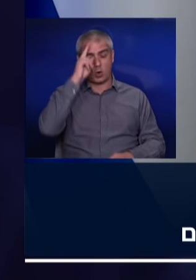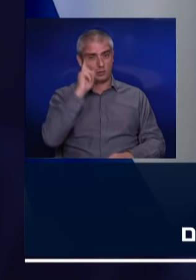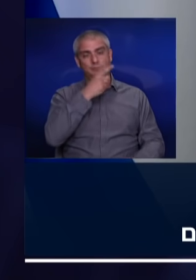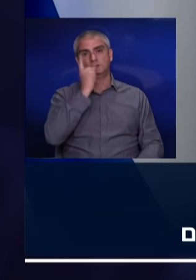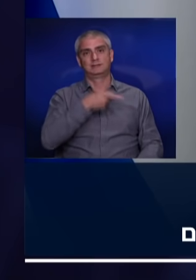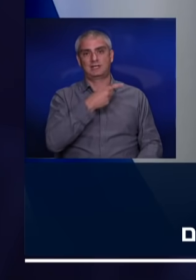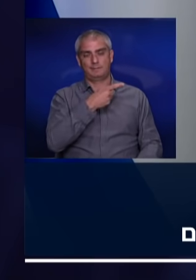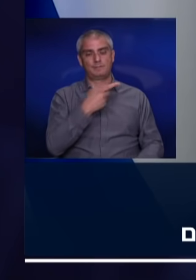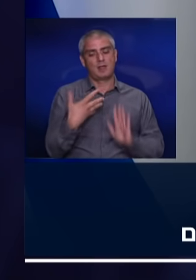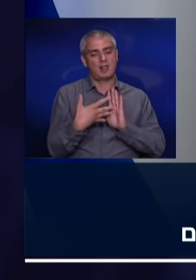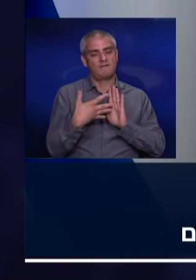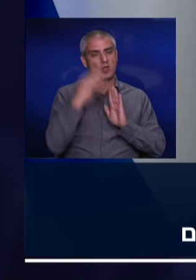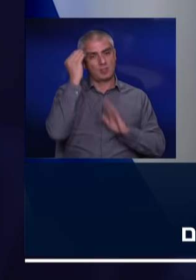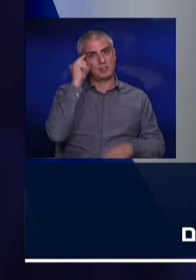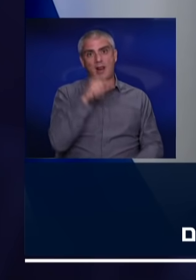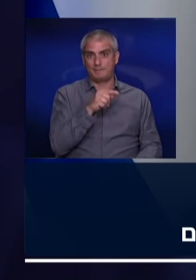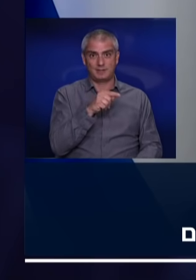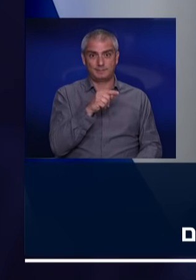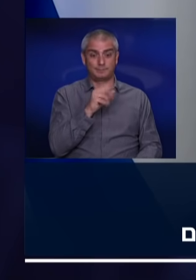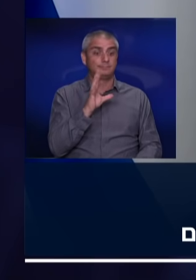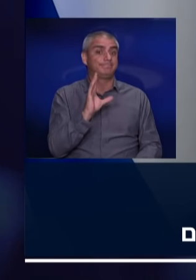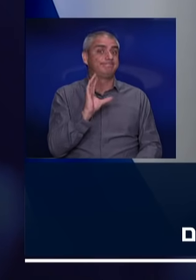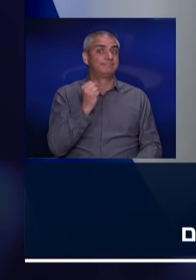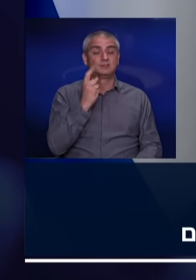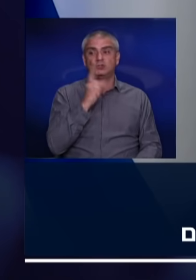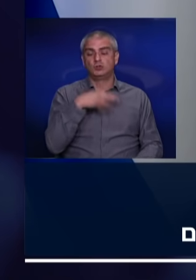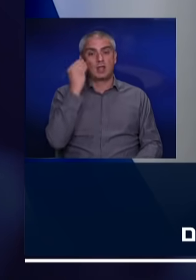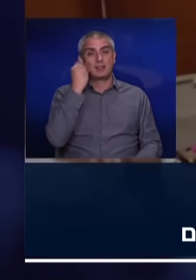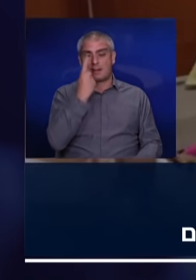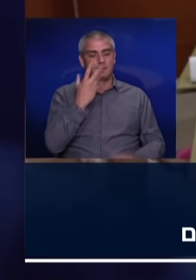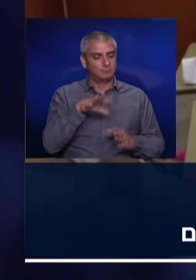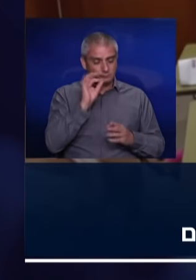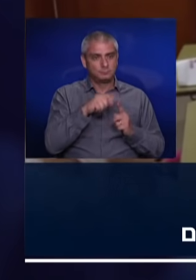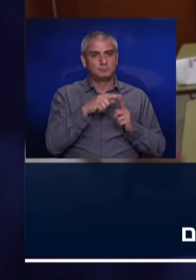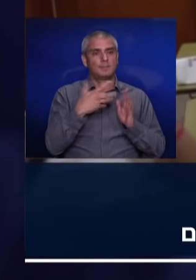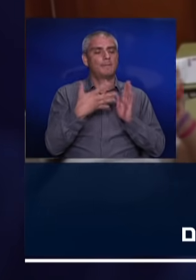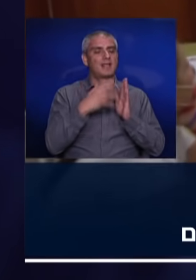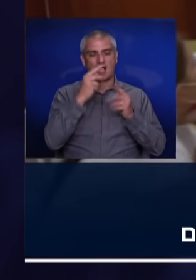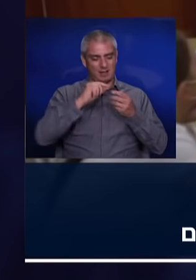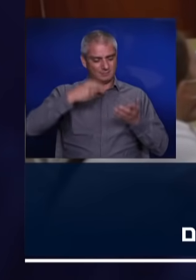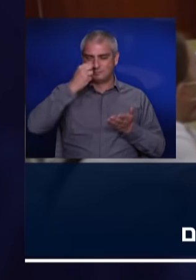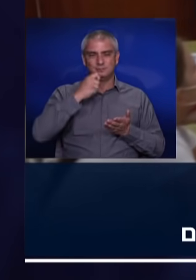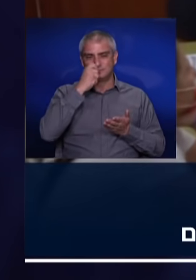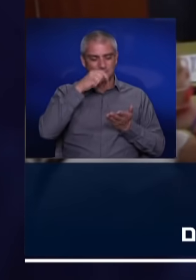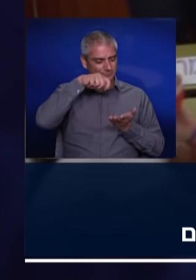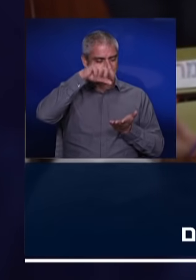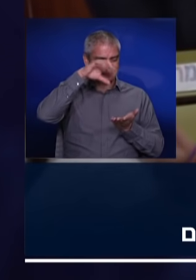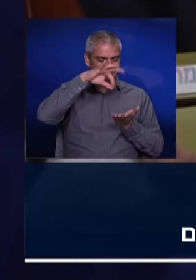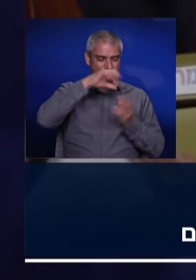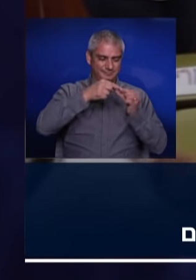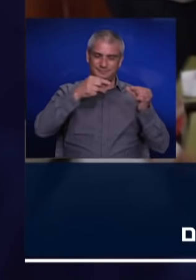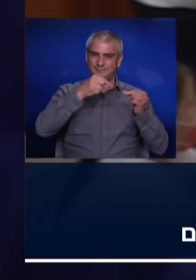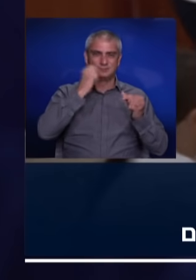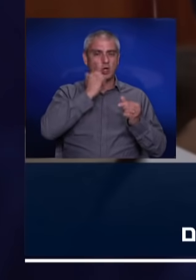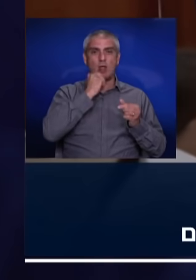שנדרשים לבדוק את התלמידים, במקרה ויש תלמיד מאומת, בדיקת אנטיגן מדי יום, אבל יש כאן כוכבית. אם